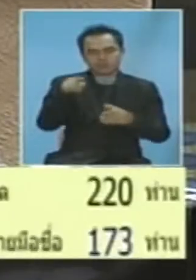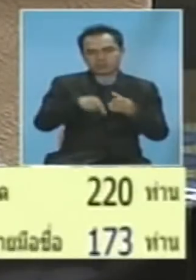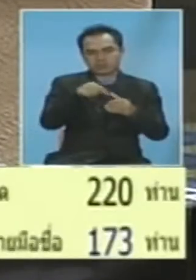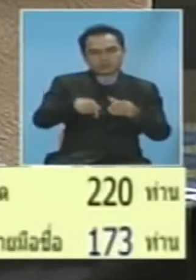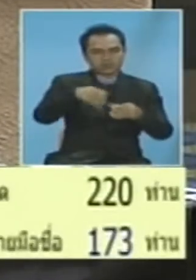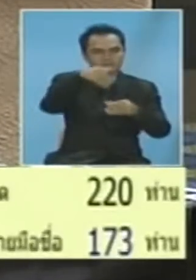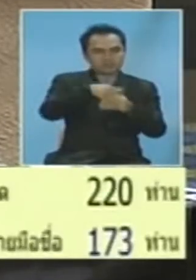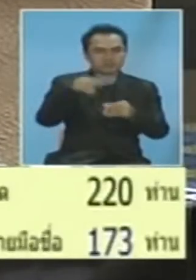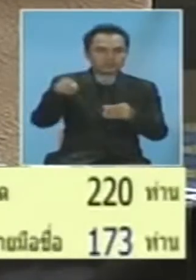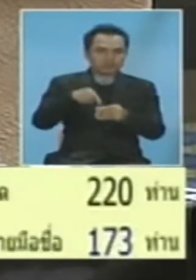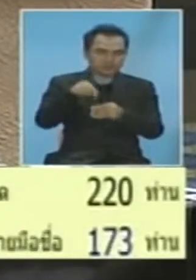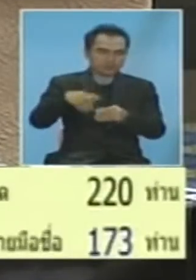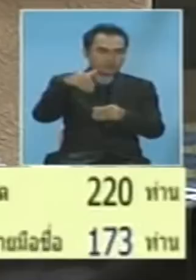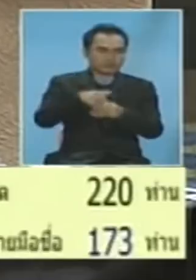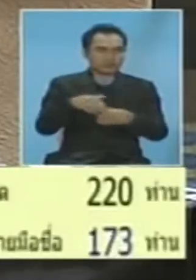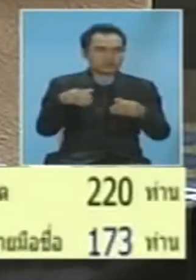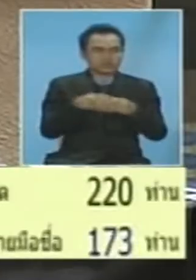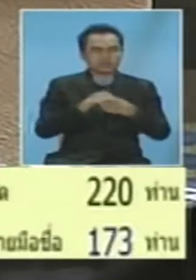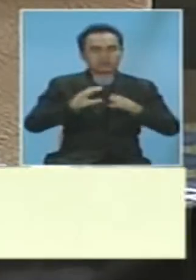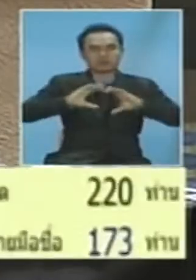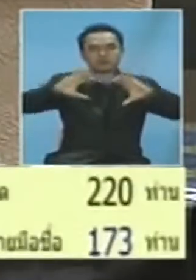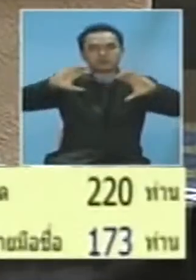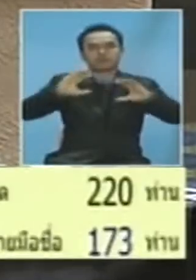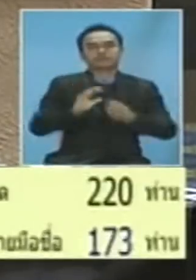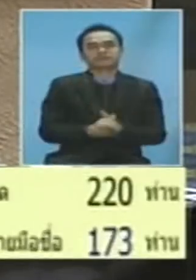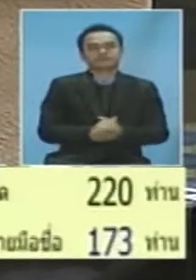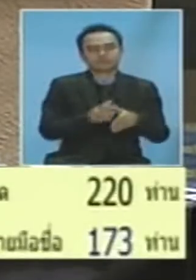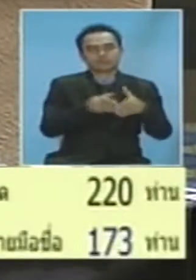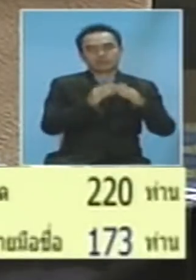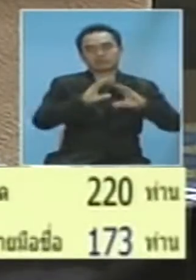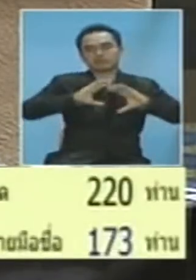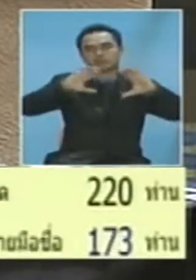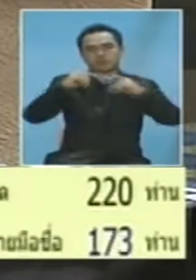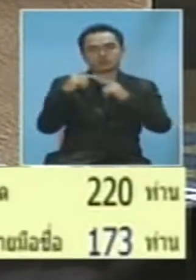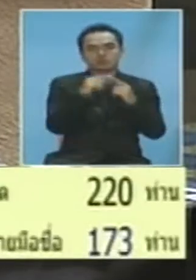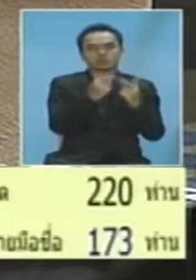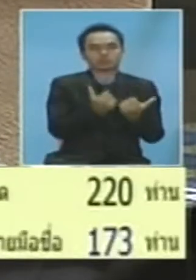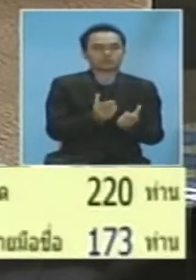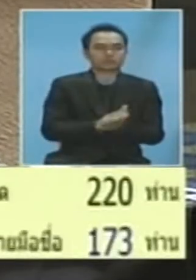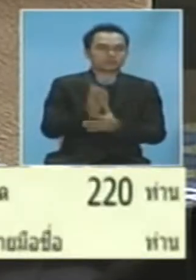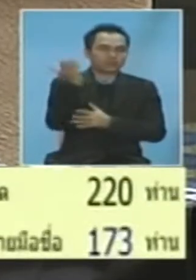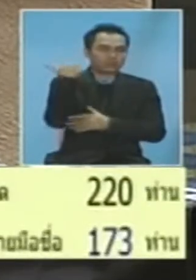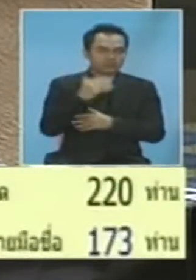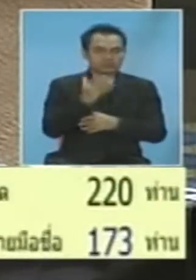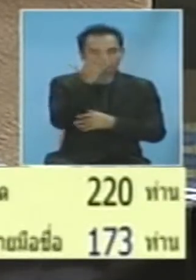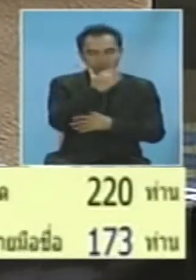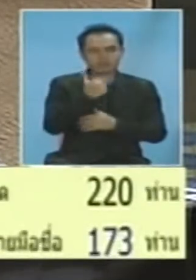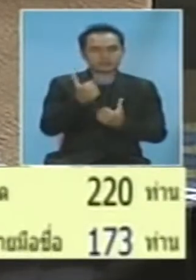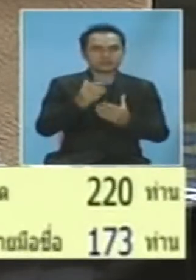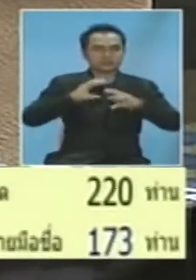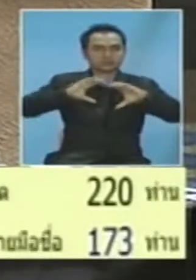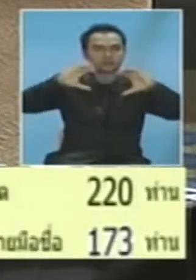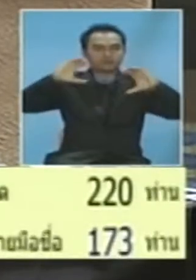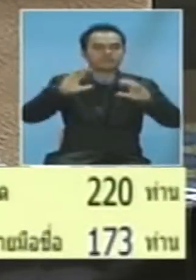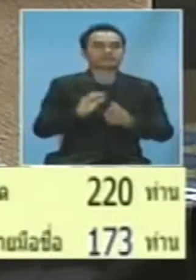าสู่การได้เป็นรัฐบาลต่อเนื่องจากรัฐบาลคุณอภิสิทธิ์ชินวัตรรัฐบา